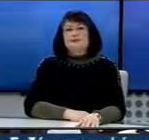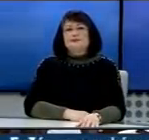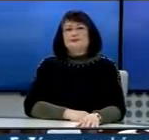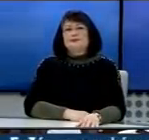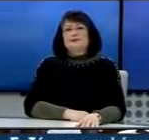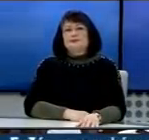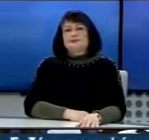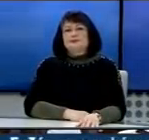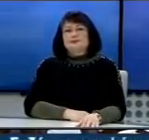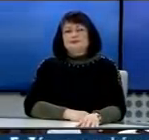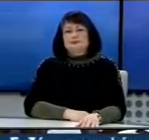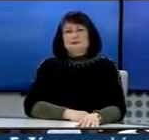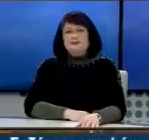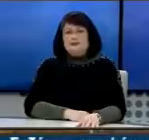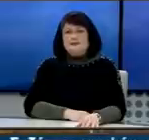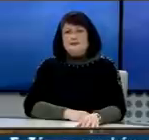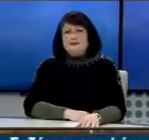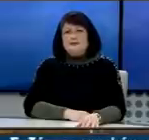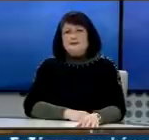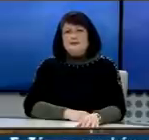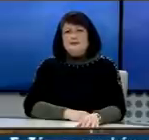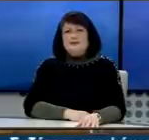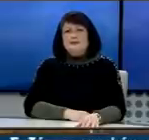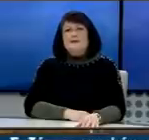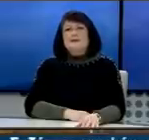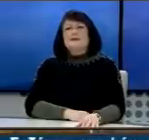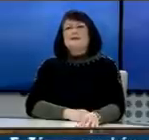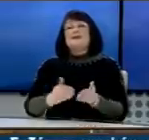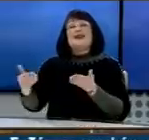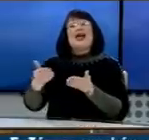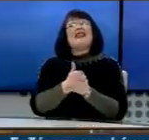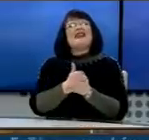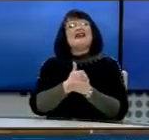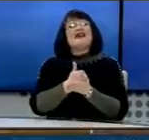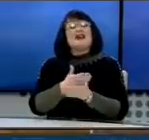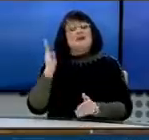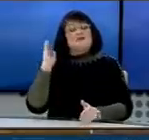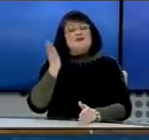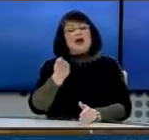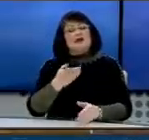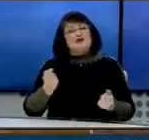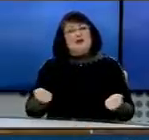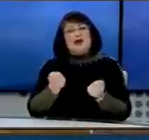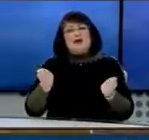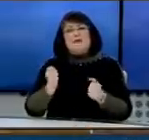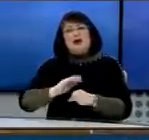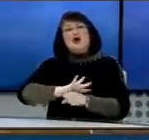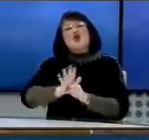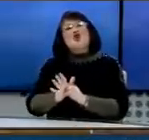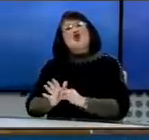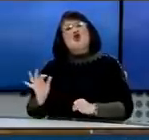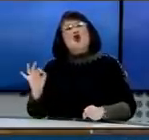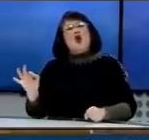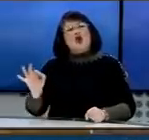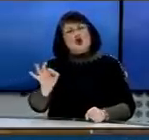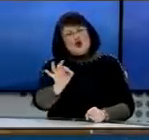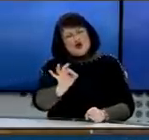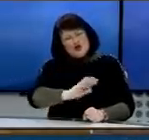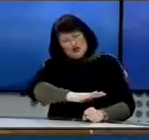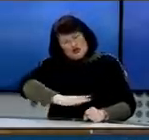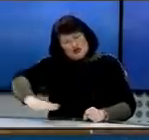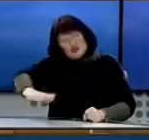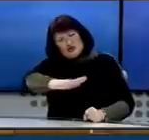Χτυπήσαμε δηλαδή τη μεγαλύτερη μορφή αδικίας εν μέσω πανδημίας.